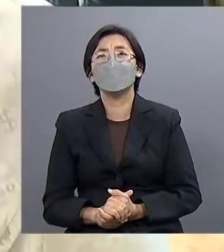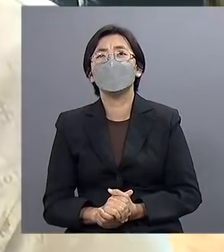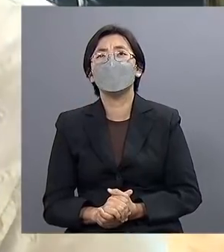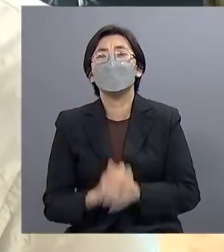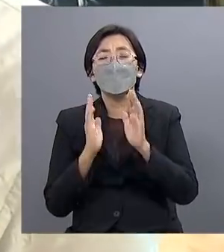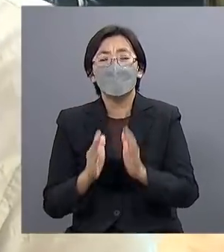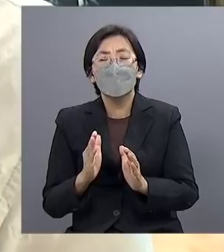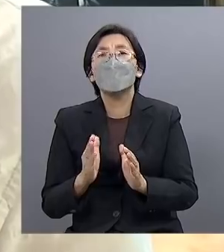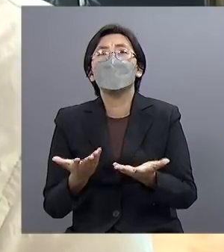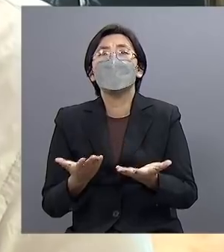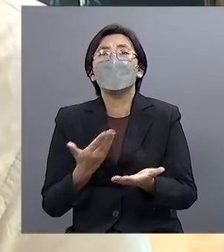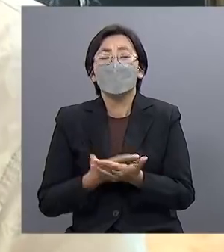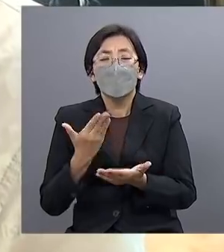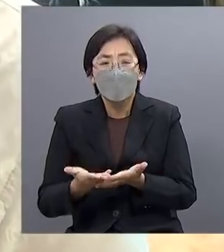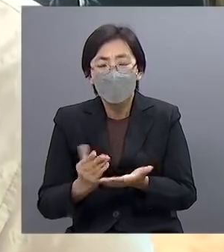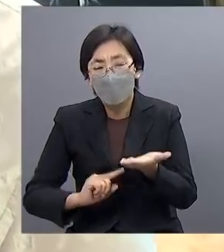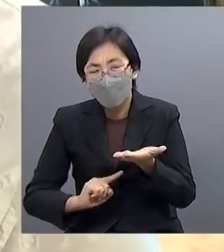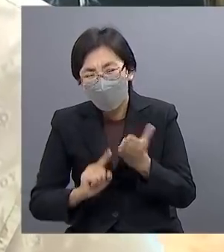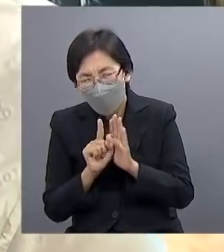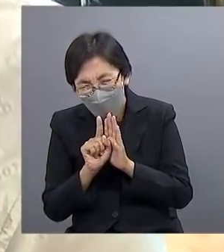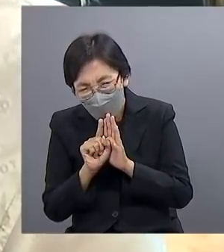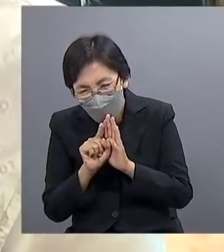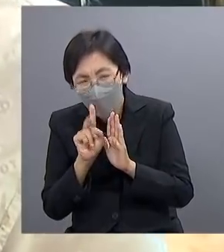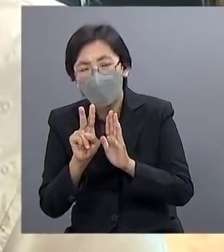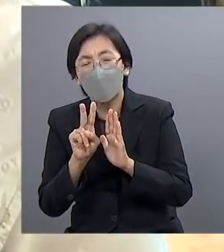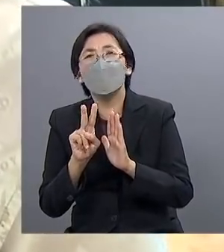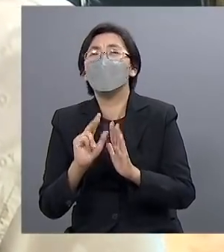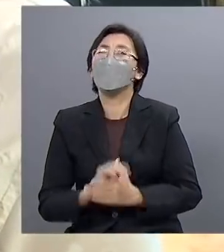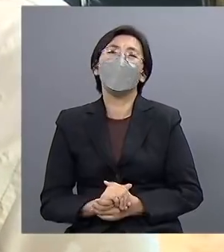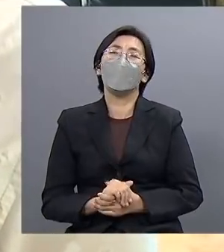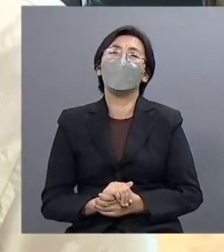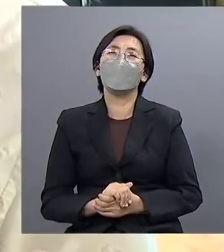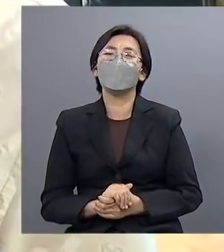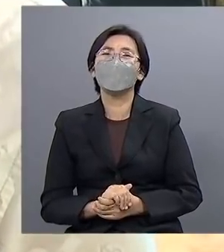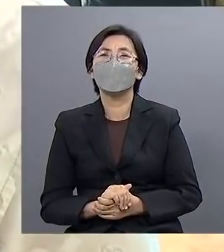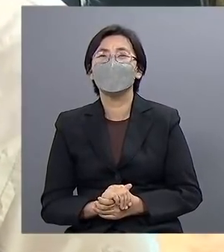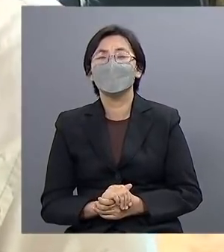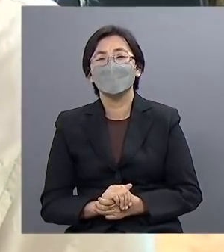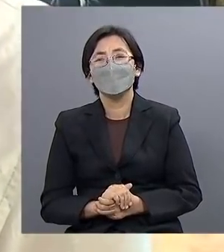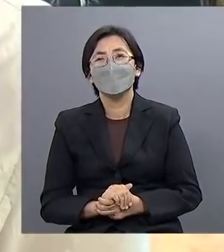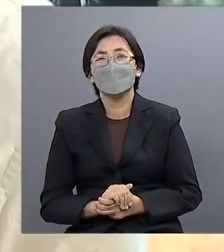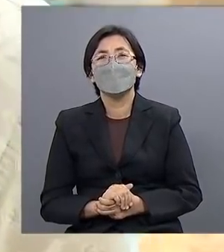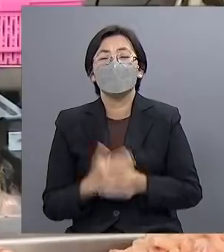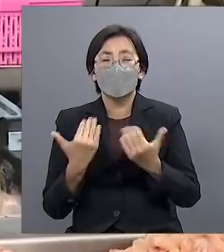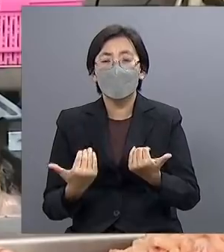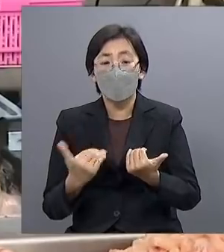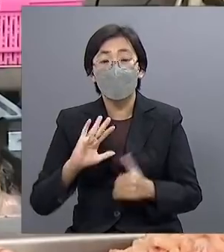2ขีดเนี่ยก็โอ้ยมันใจยากไงนะ แล้วตอนนี้คือดีขึ้นเน า ะ ก็ดีขึ้นครับผ